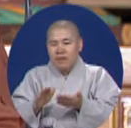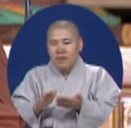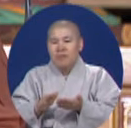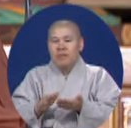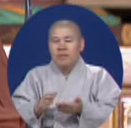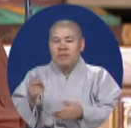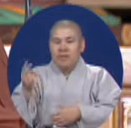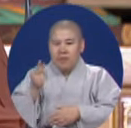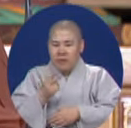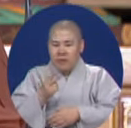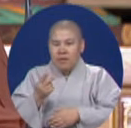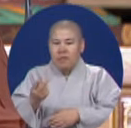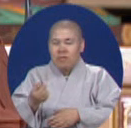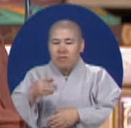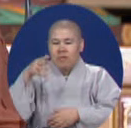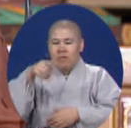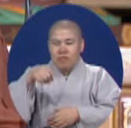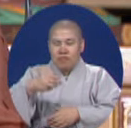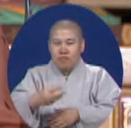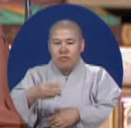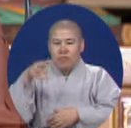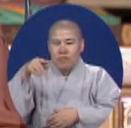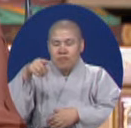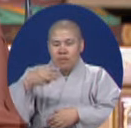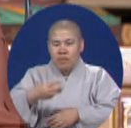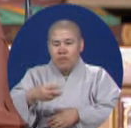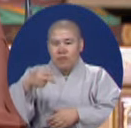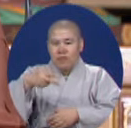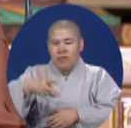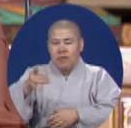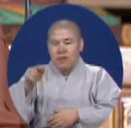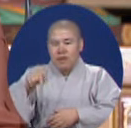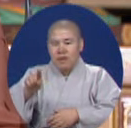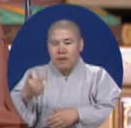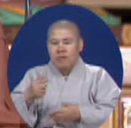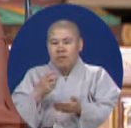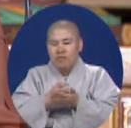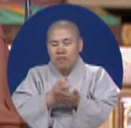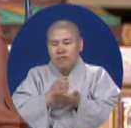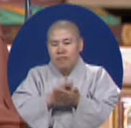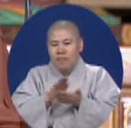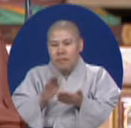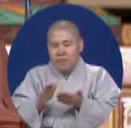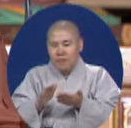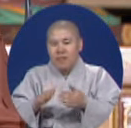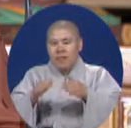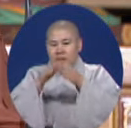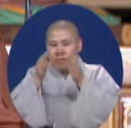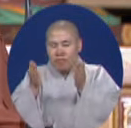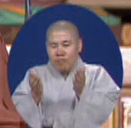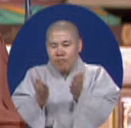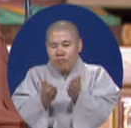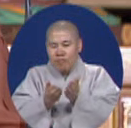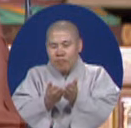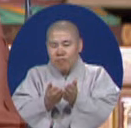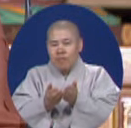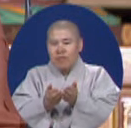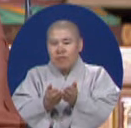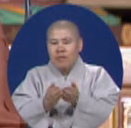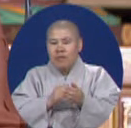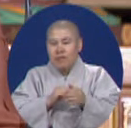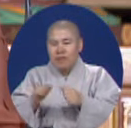출세관법에서 다시 나온다고 그래서 출세관법이다. 그러니까 일체 만행